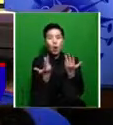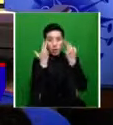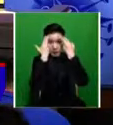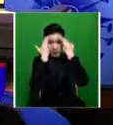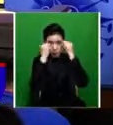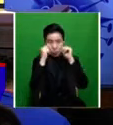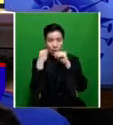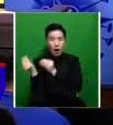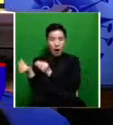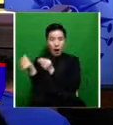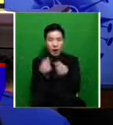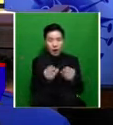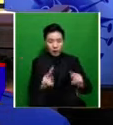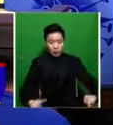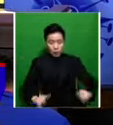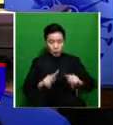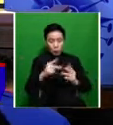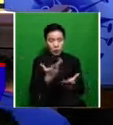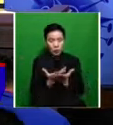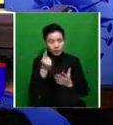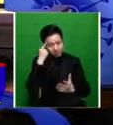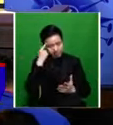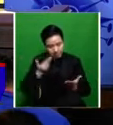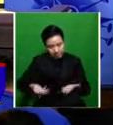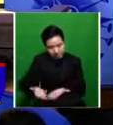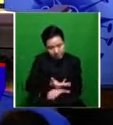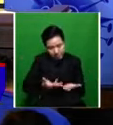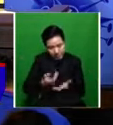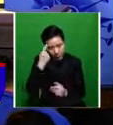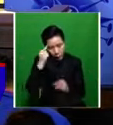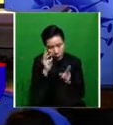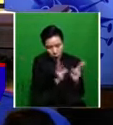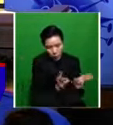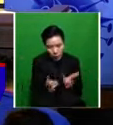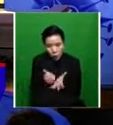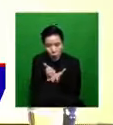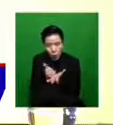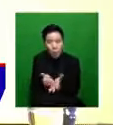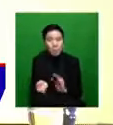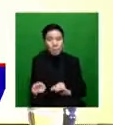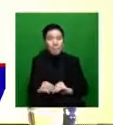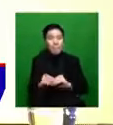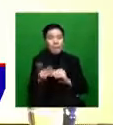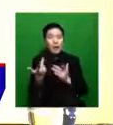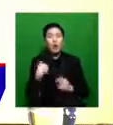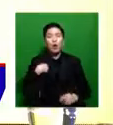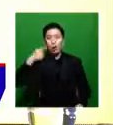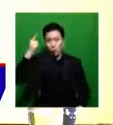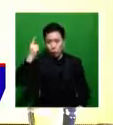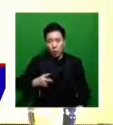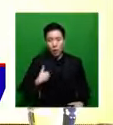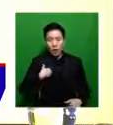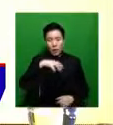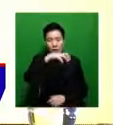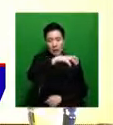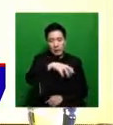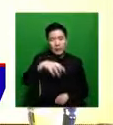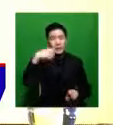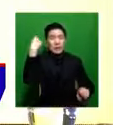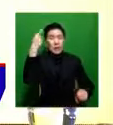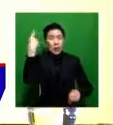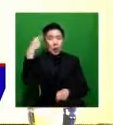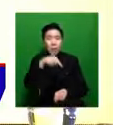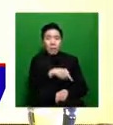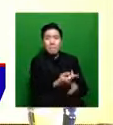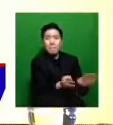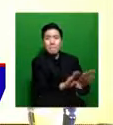ครม.เนี่ยมอบให้ทางกระทรวงการคลังได้ไปพิจารณามาตรการที่จะช่วยเหลือเยียวยาจากการที่เราจำเป็นจะต้องมีการปิดสถานบริการบางอย่าง